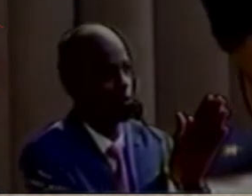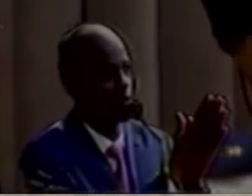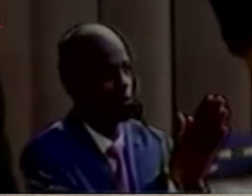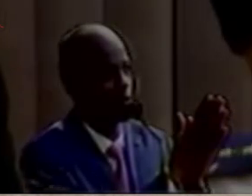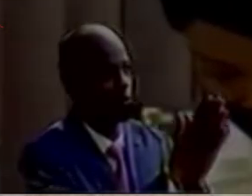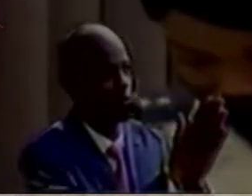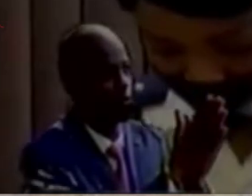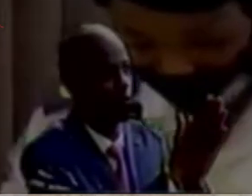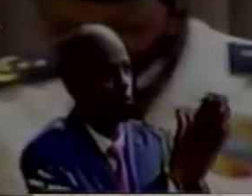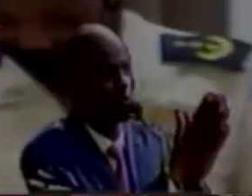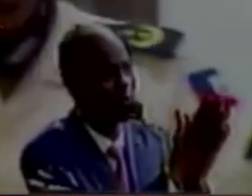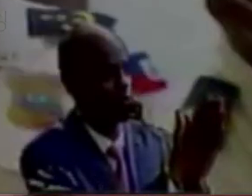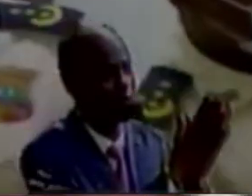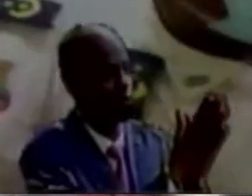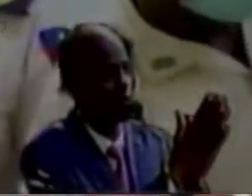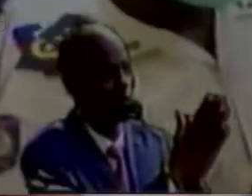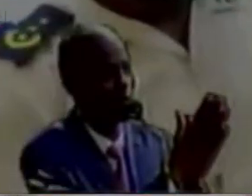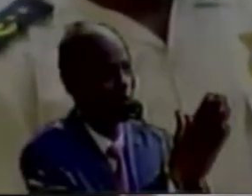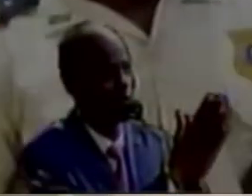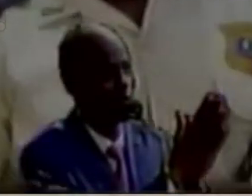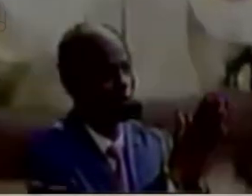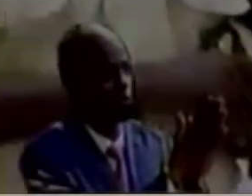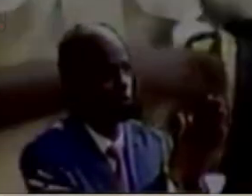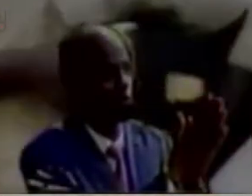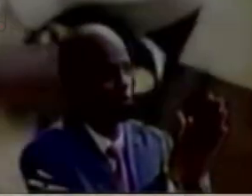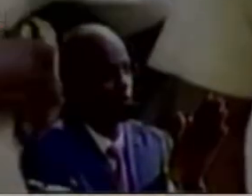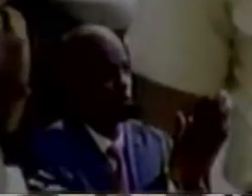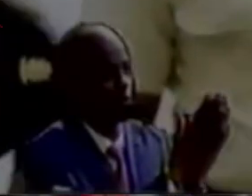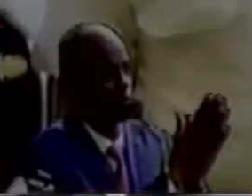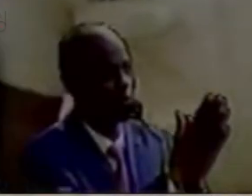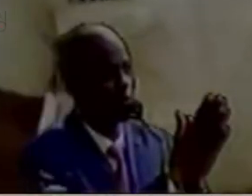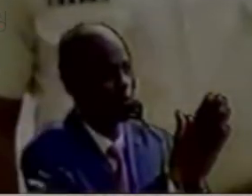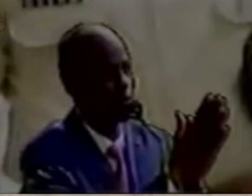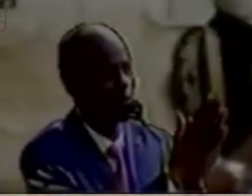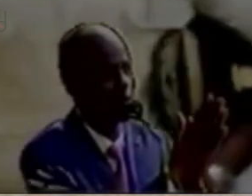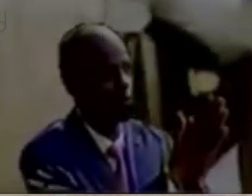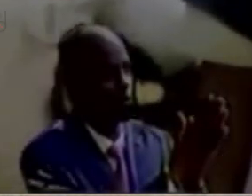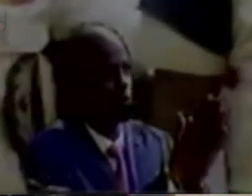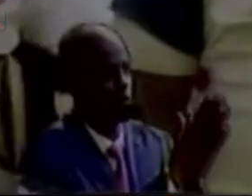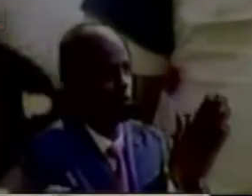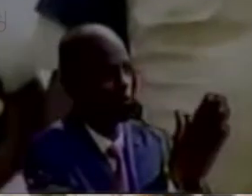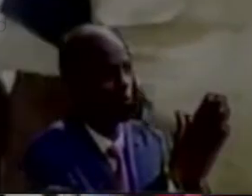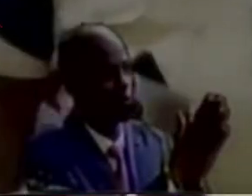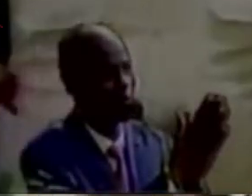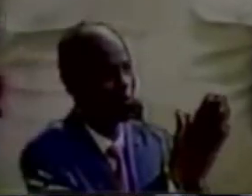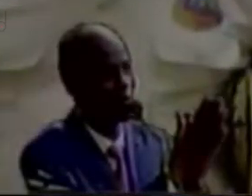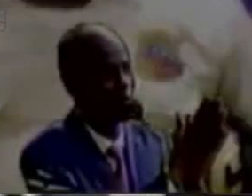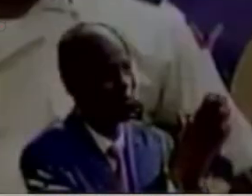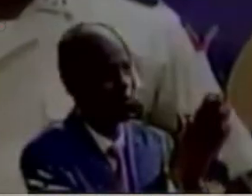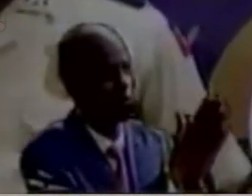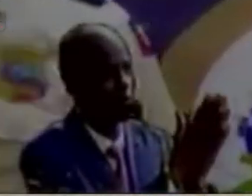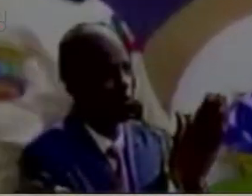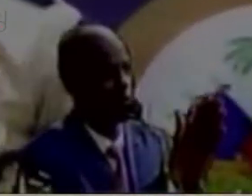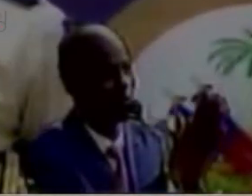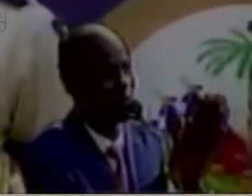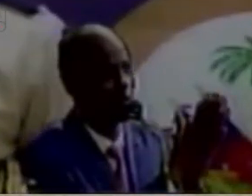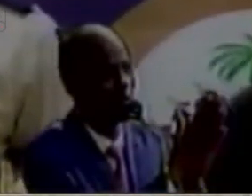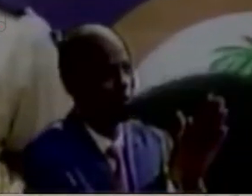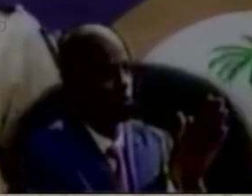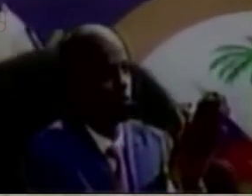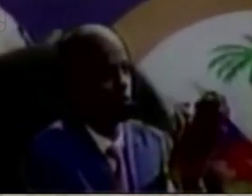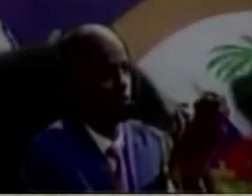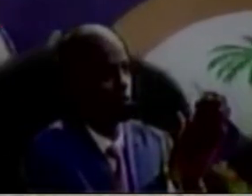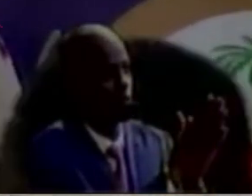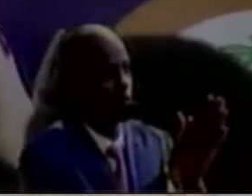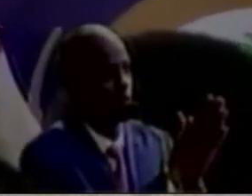là. Tant que l'asile, Maniche, Arniquet, Capéré,